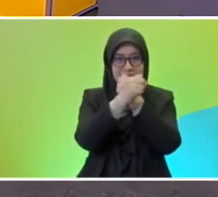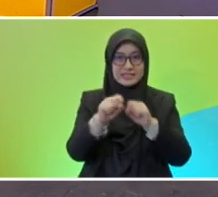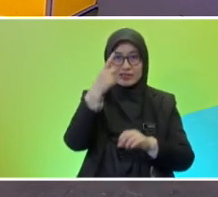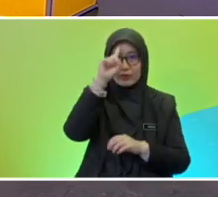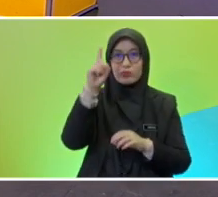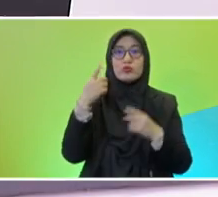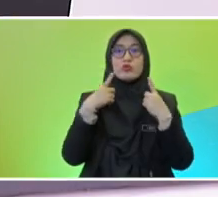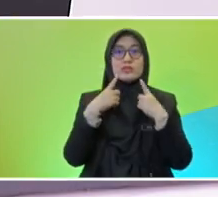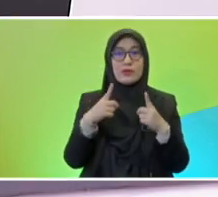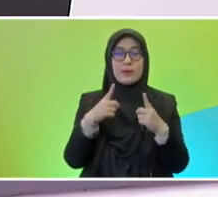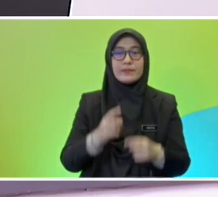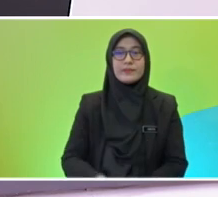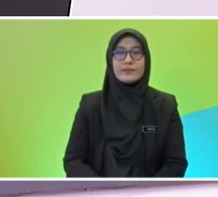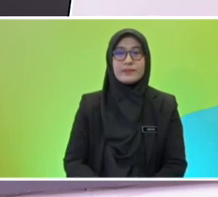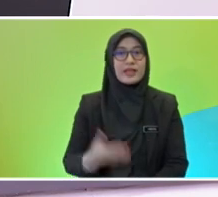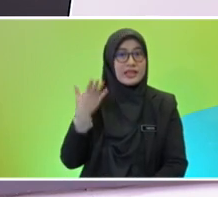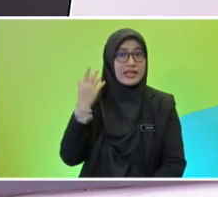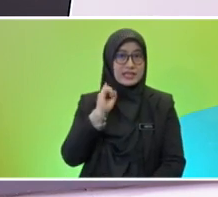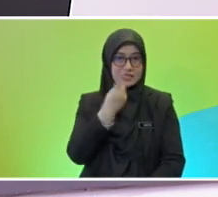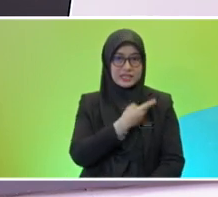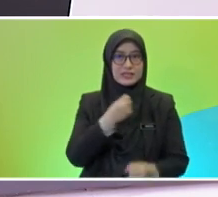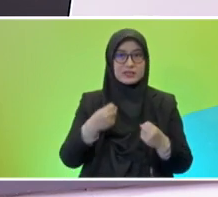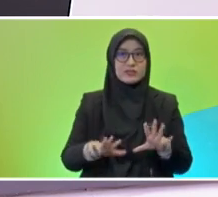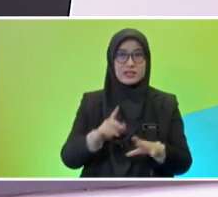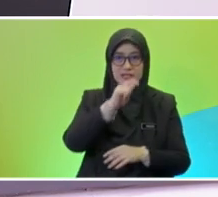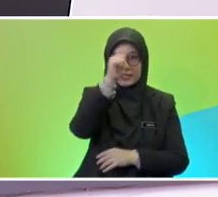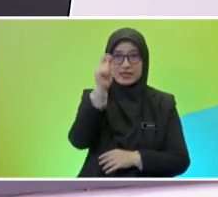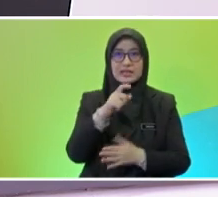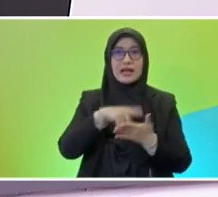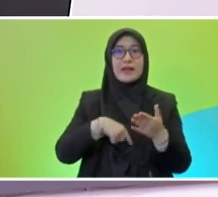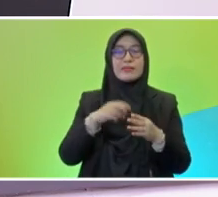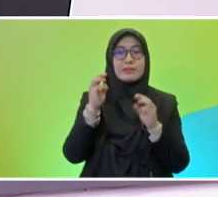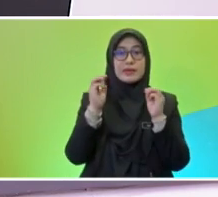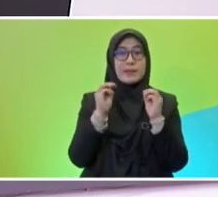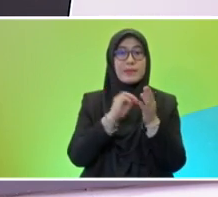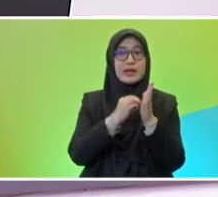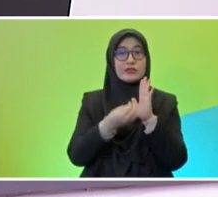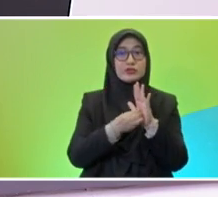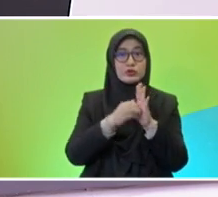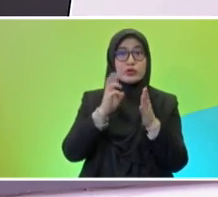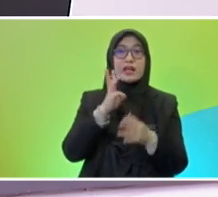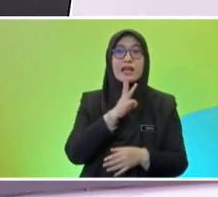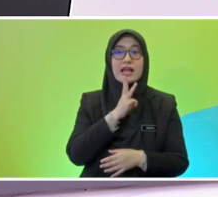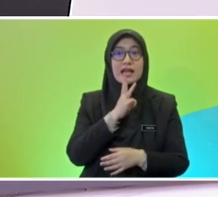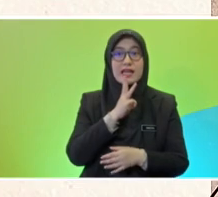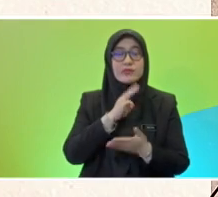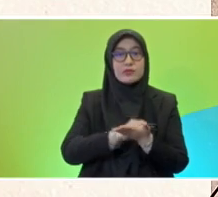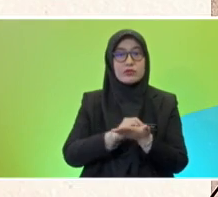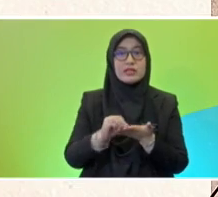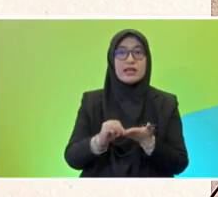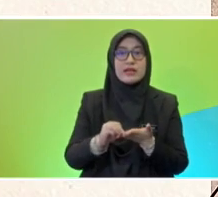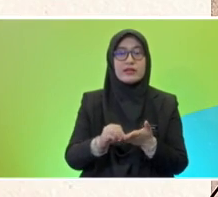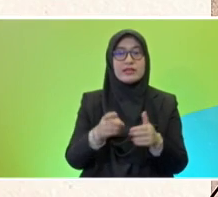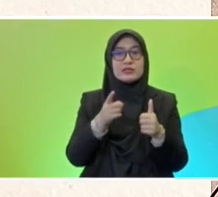Oke tadi kita tanya apakah masuk air mutlak Oke ini soal yang pertama tadi soal yang kedua pula Apakah